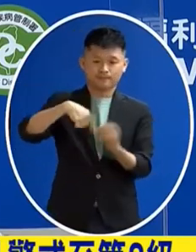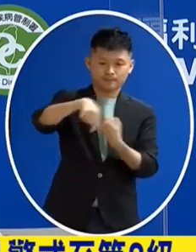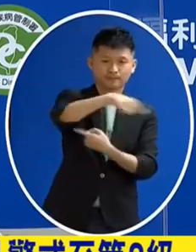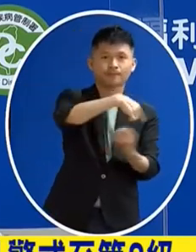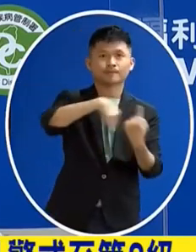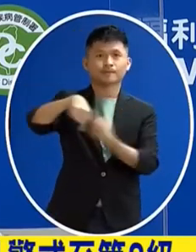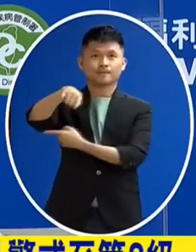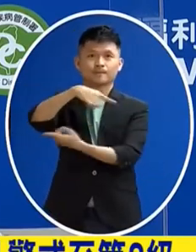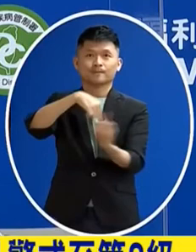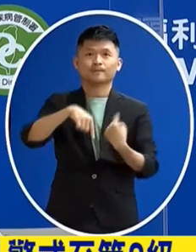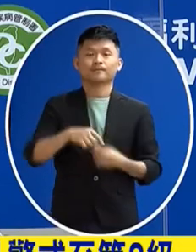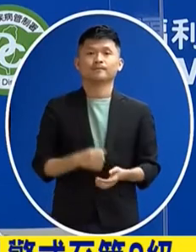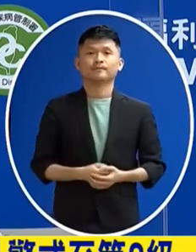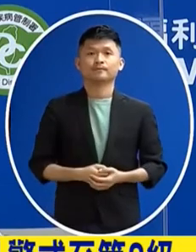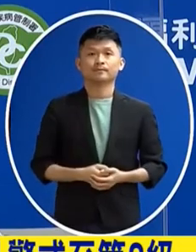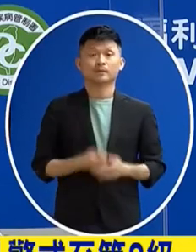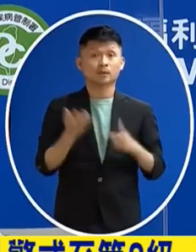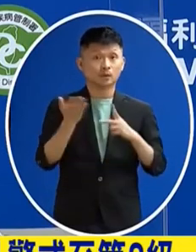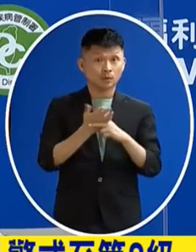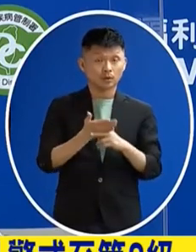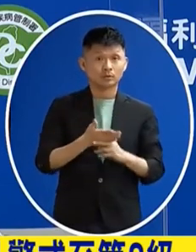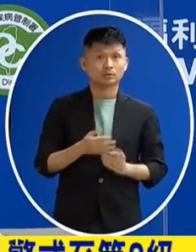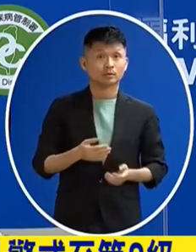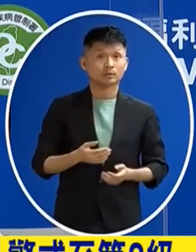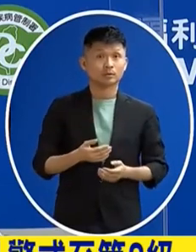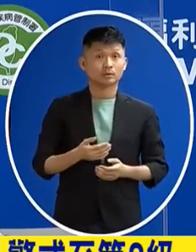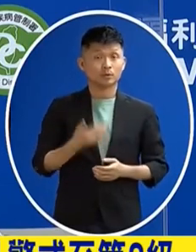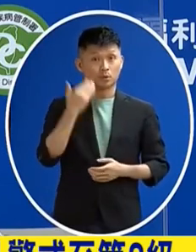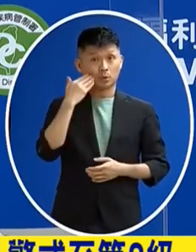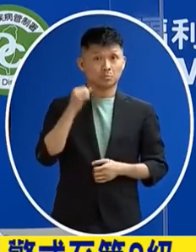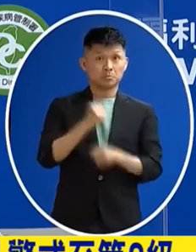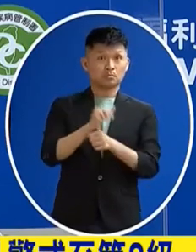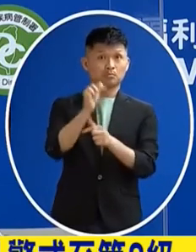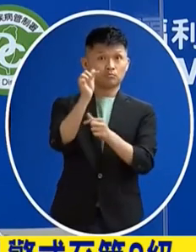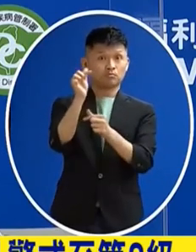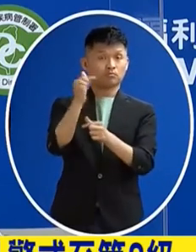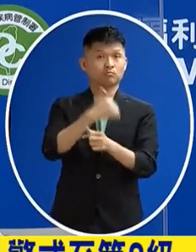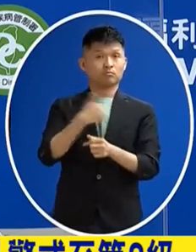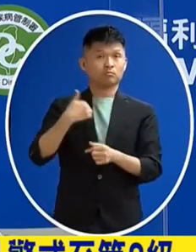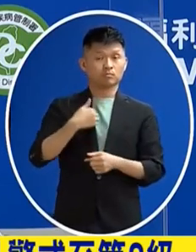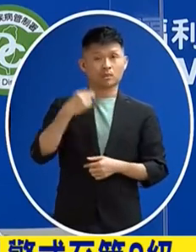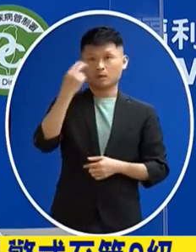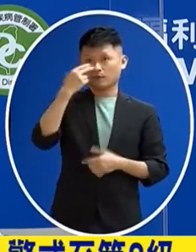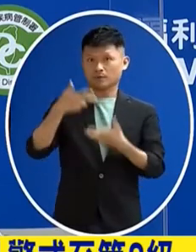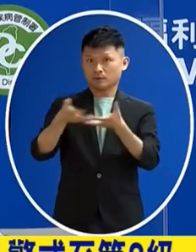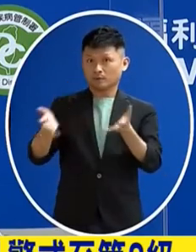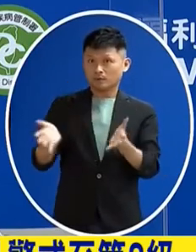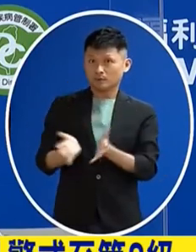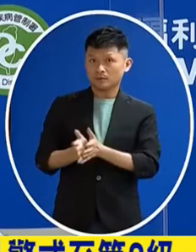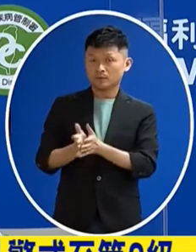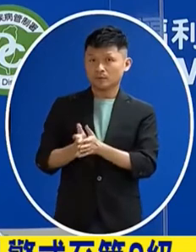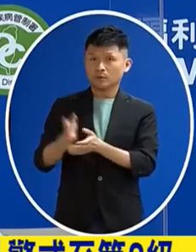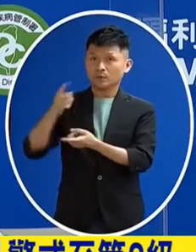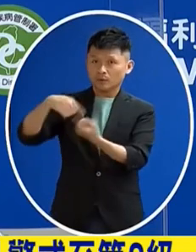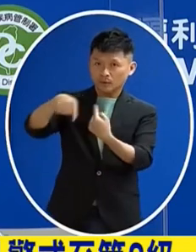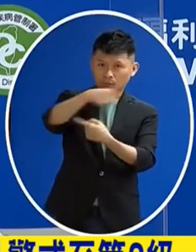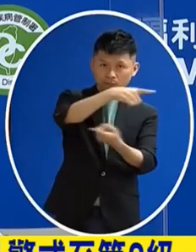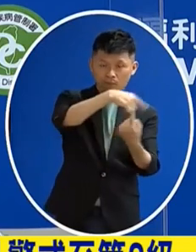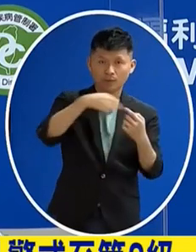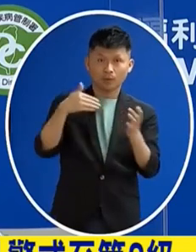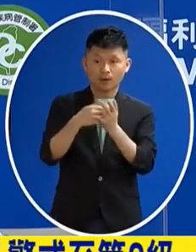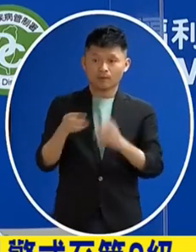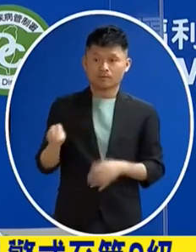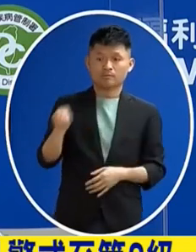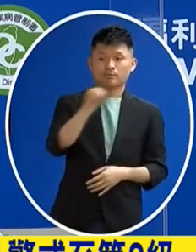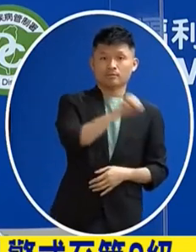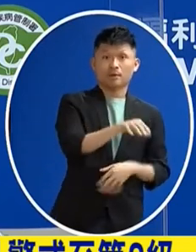回。那或者他轮回，他确实这样做得很好，那可能就从这风险组在一个轮回之后，就会进入到安全